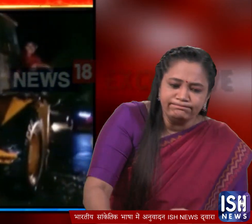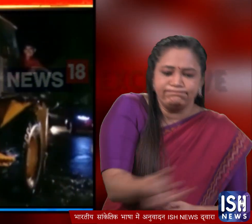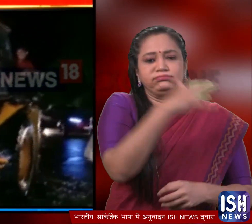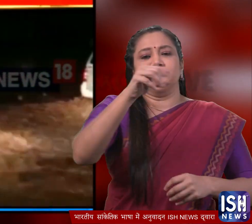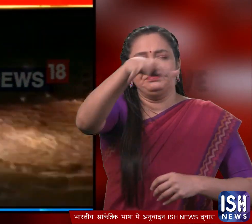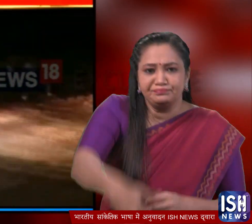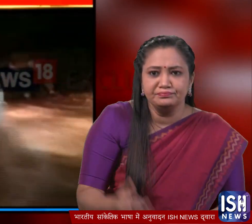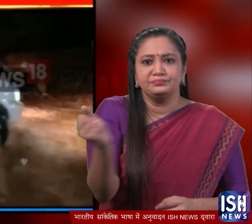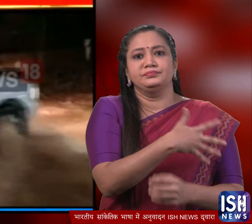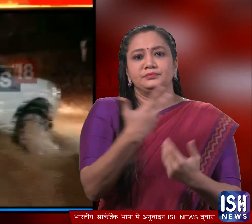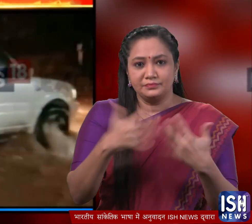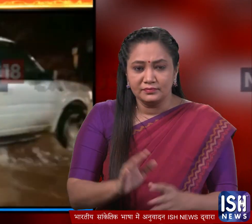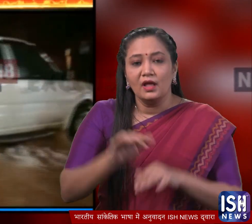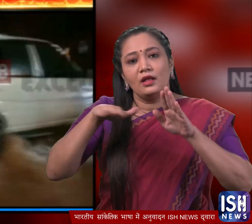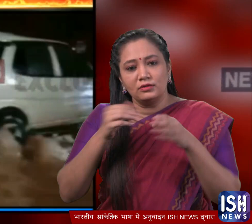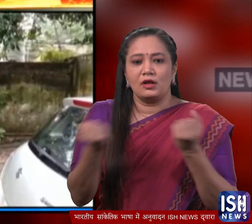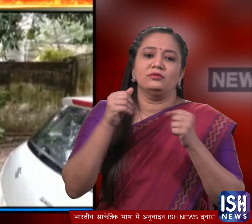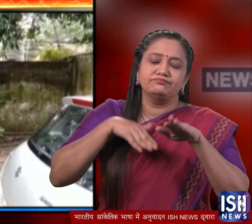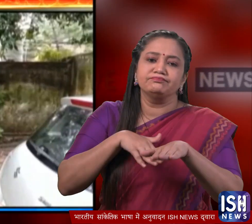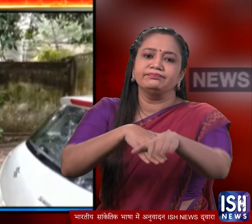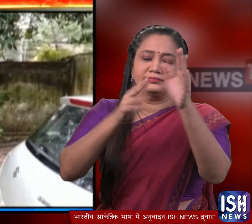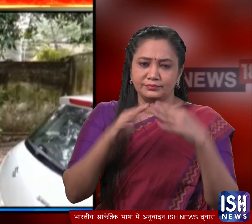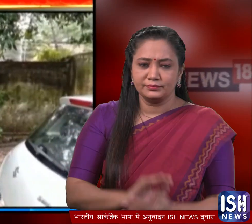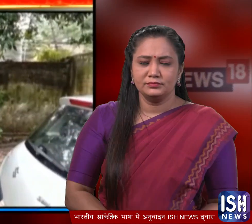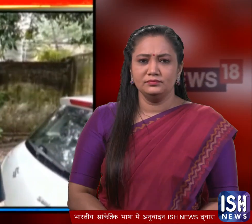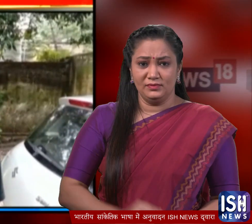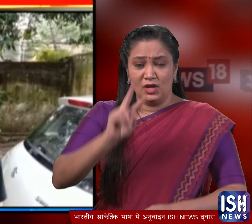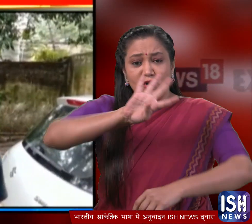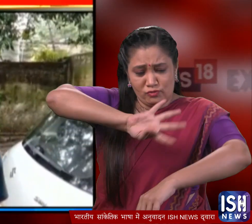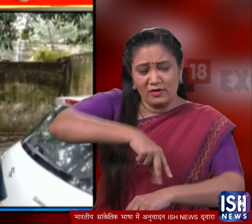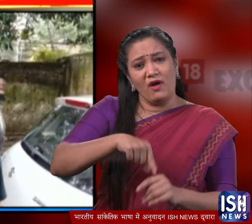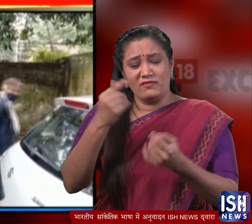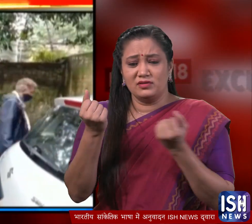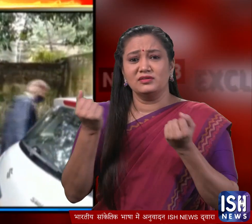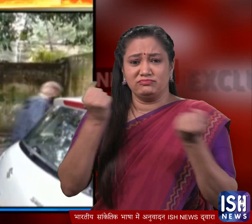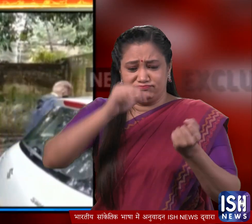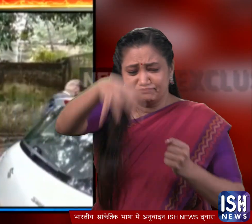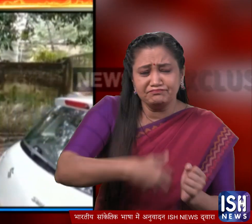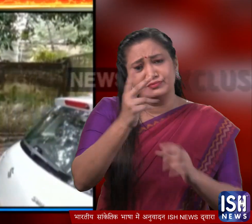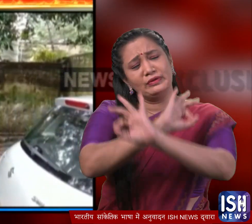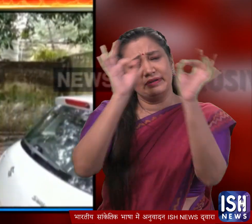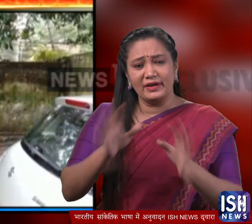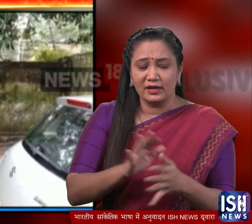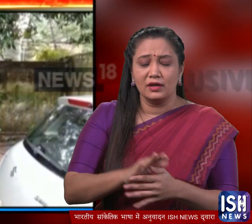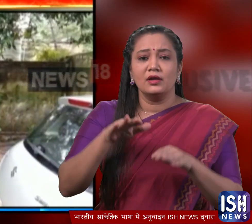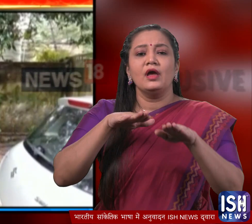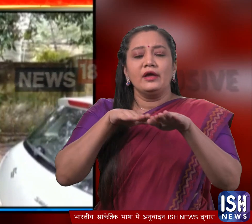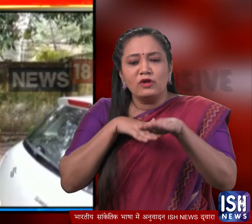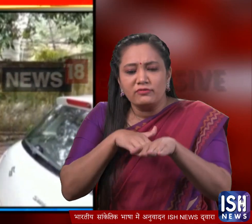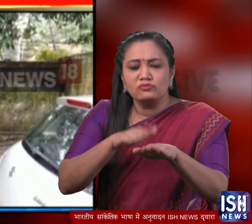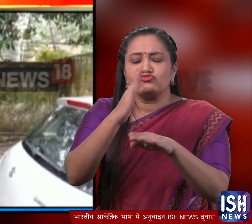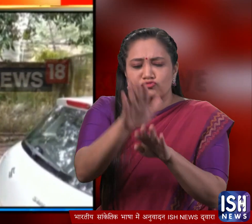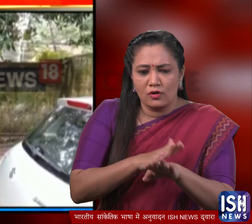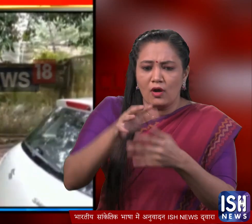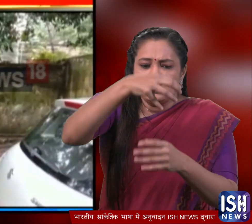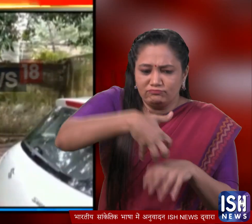पर लगाना पड़ा। तब जाकर वहां ट्रैफिक बहाल हो पाया। हमारी 2 मशीनें 24 घंटे तैनात है। ट्रैफिक को रोक